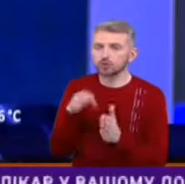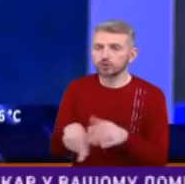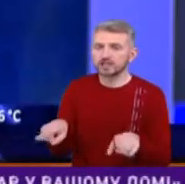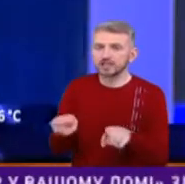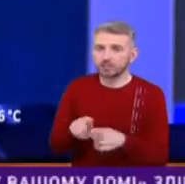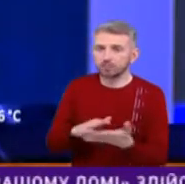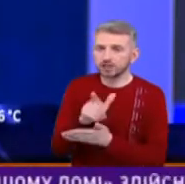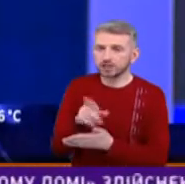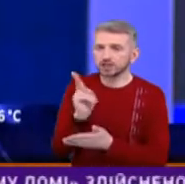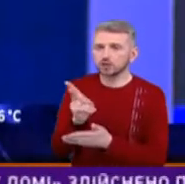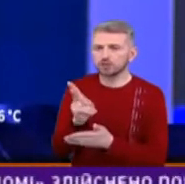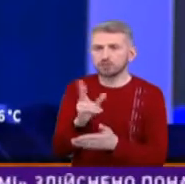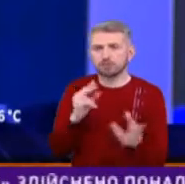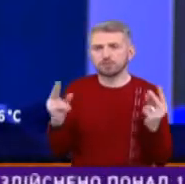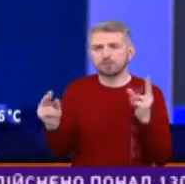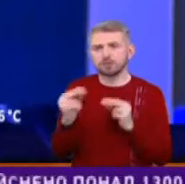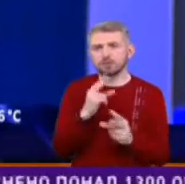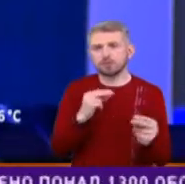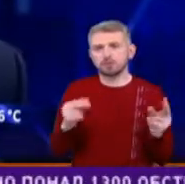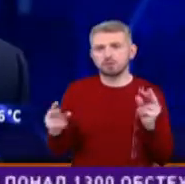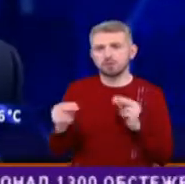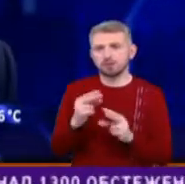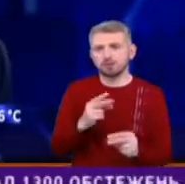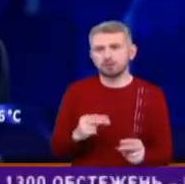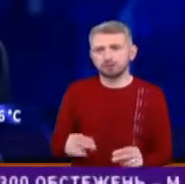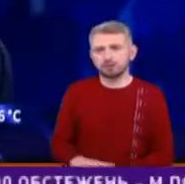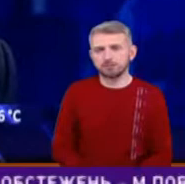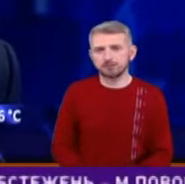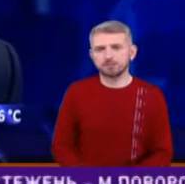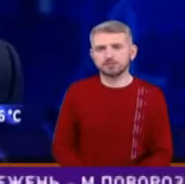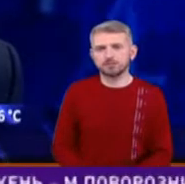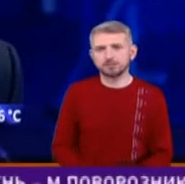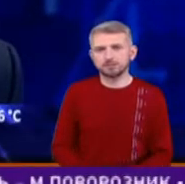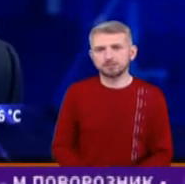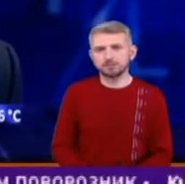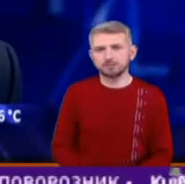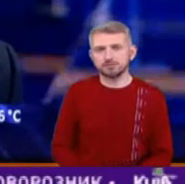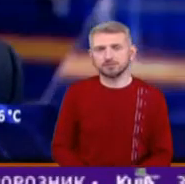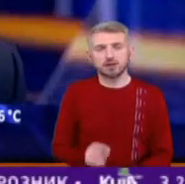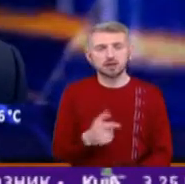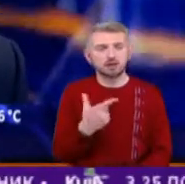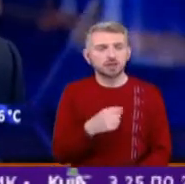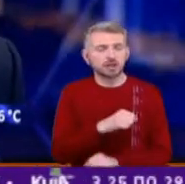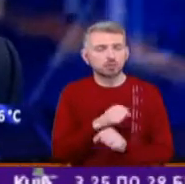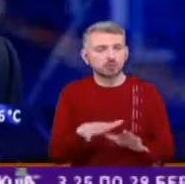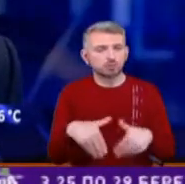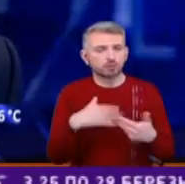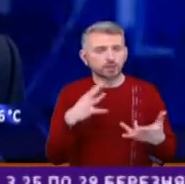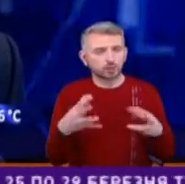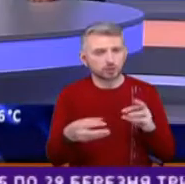які замість того, щоб продавати емоції... Дослухайте, я не договорила. А там, де не можна запропонувати результат,